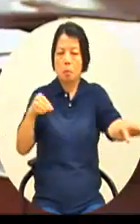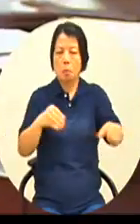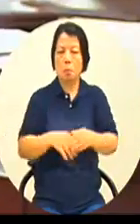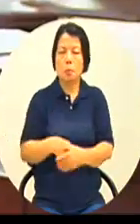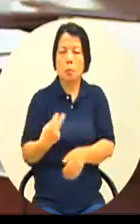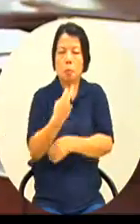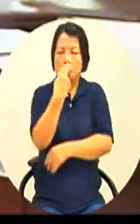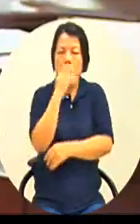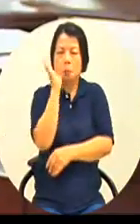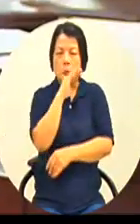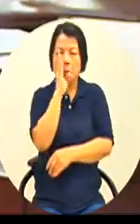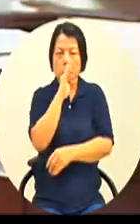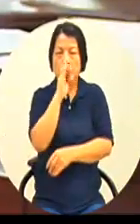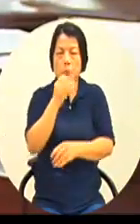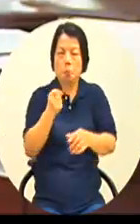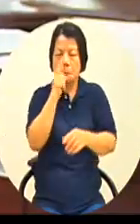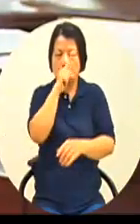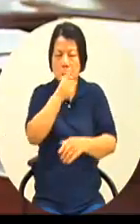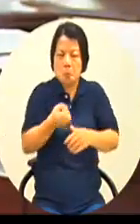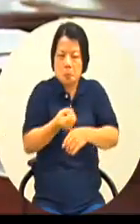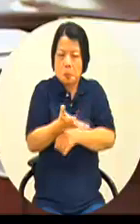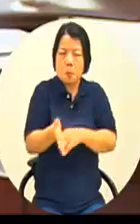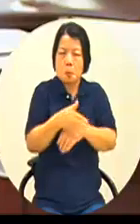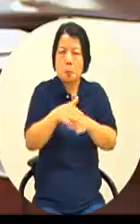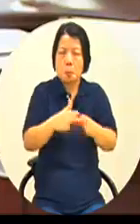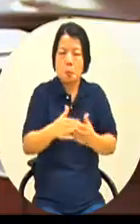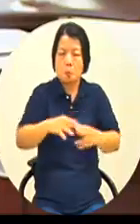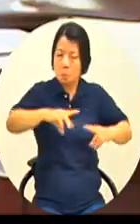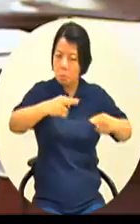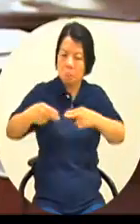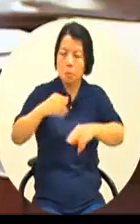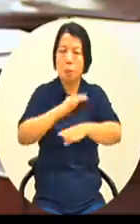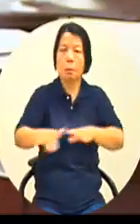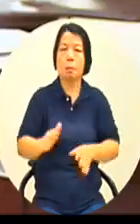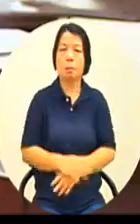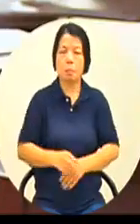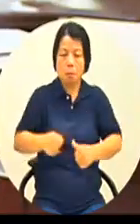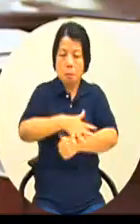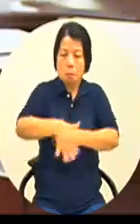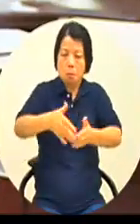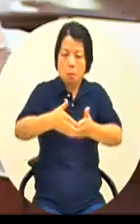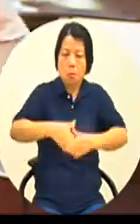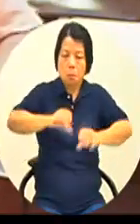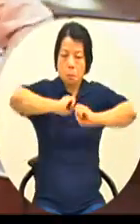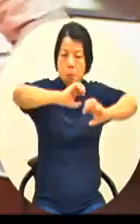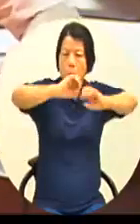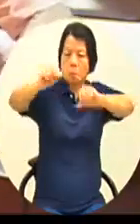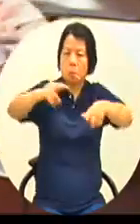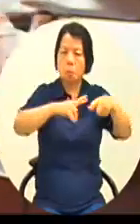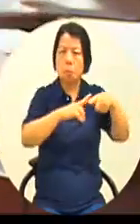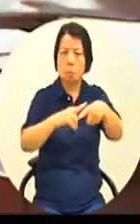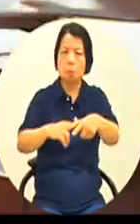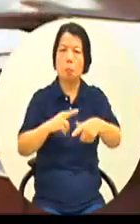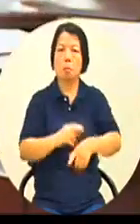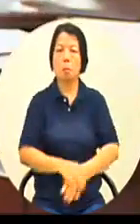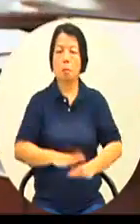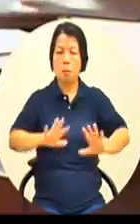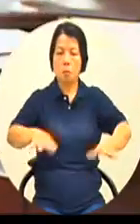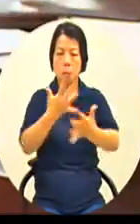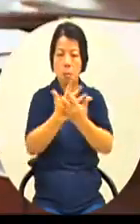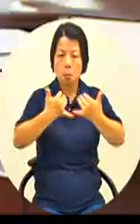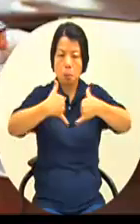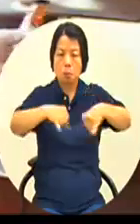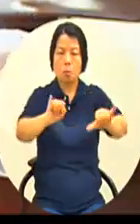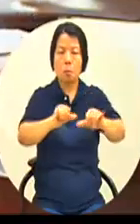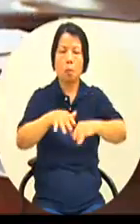啊，咱公司也在得到改善。但是你们要跨局处，对不对？哦，广大宣导。好，咱咧出，即卖网络足发达啦